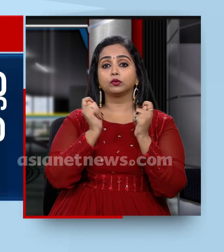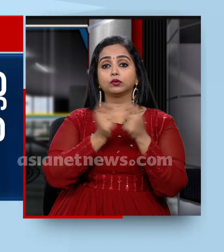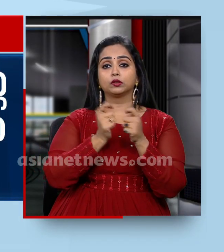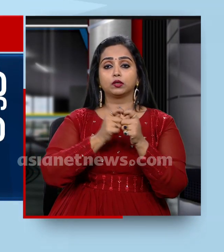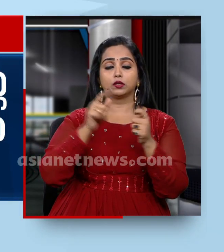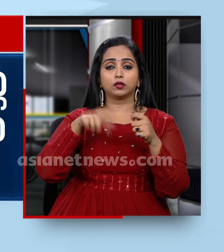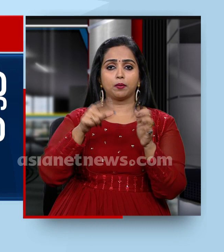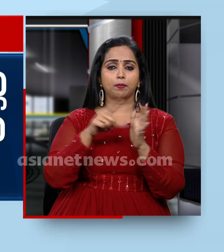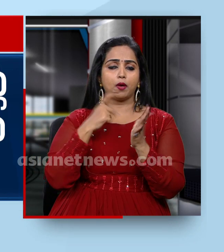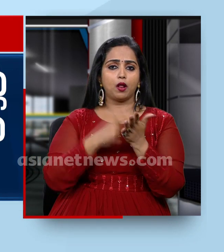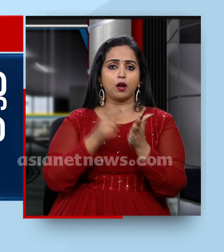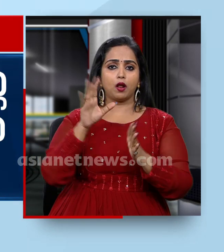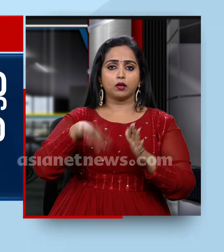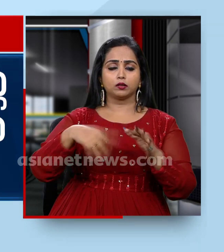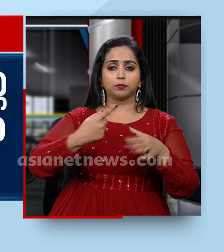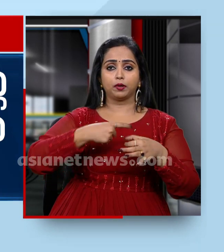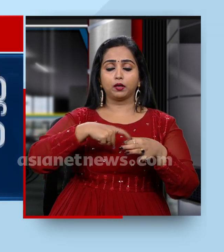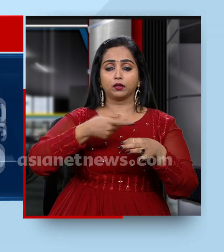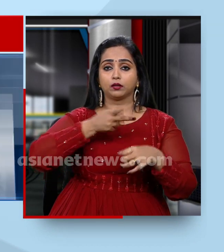രാജ്യസഭയിൽ നിന്ന്.